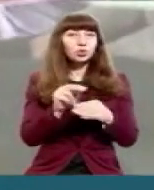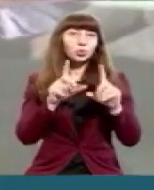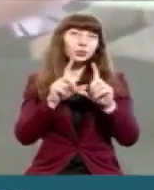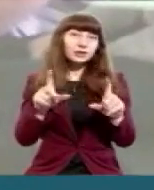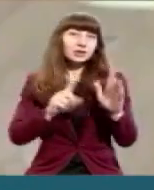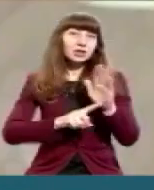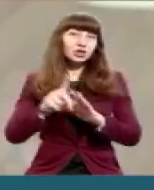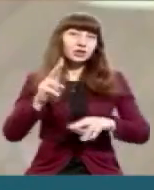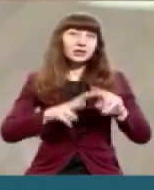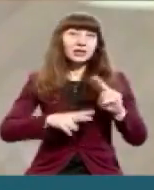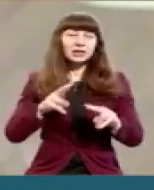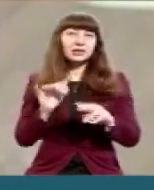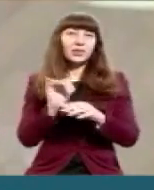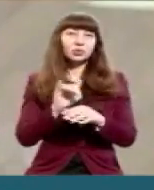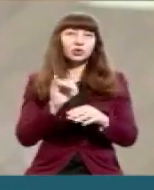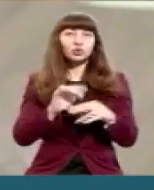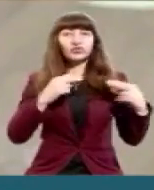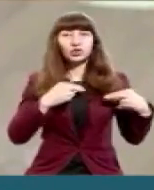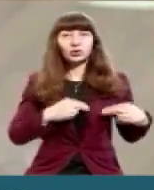и начало строительно-монтажных работ.